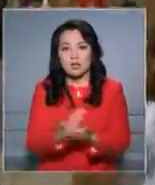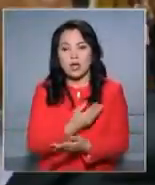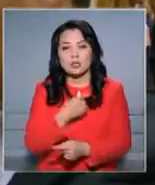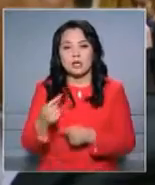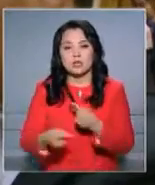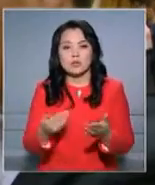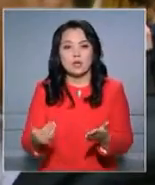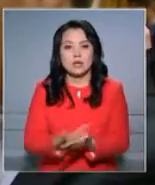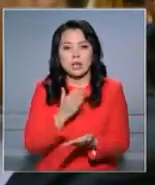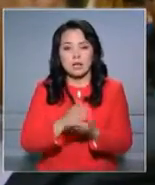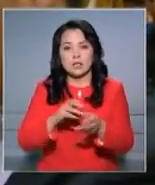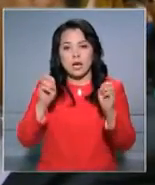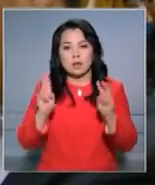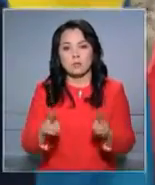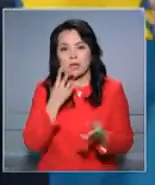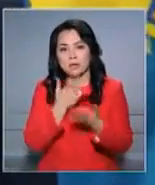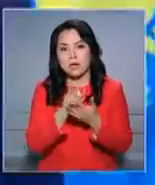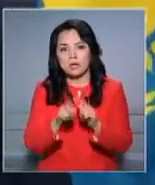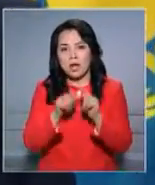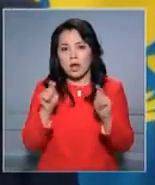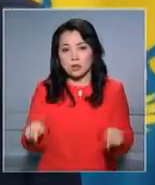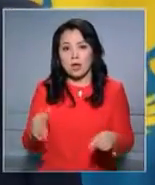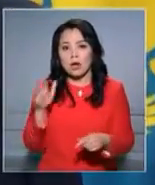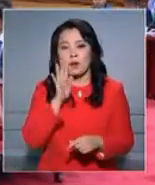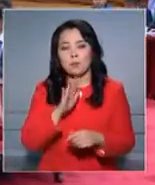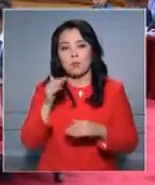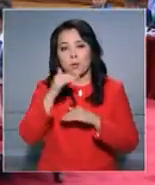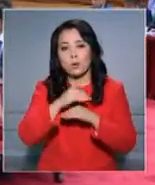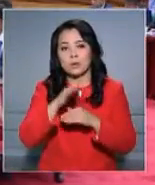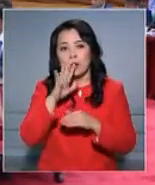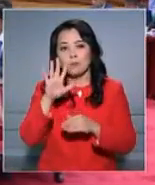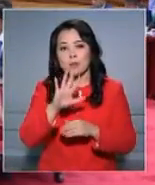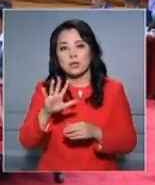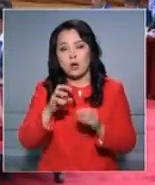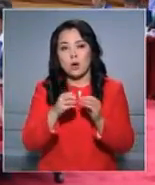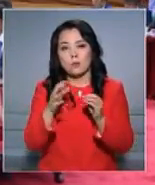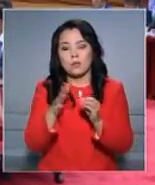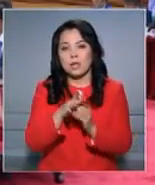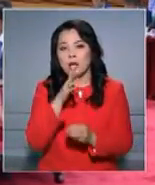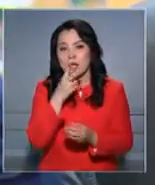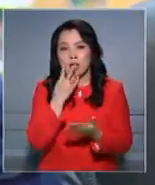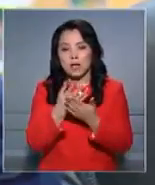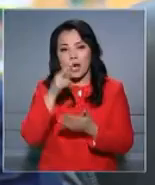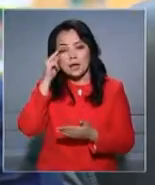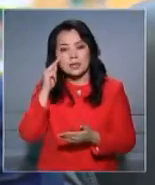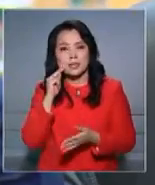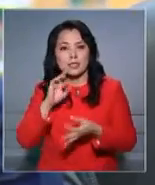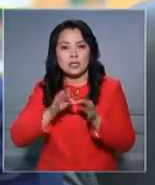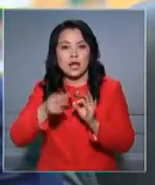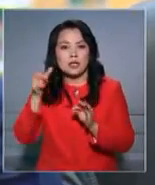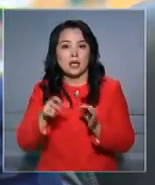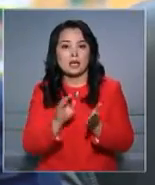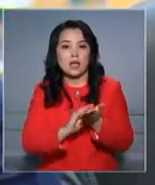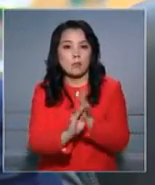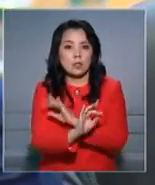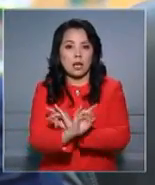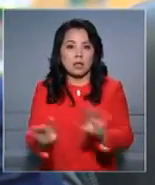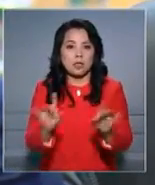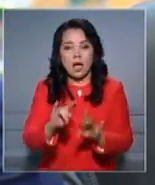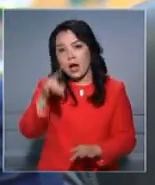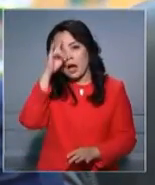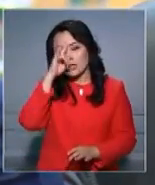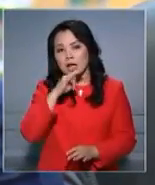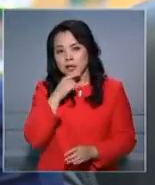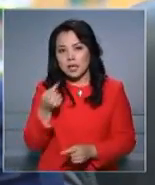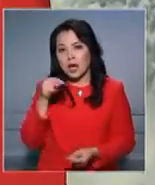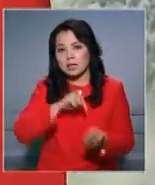кезеңі атты арнайы репортаждан көре аласыздар. Бүгін сағат 17:15-те Қытайда мешікті тілшіміз Нұрбек Бекен Қазақстан